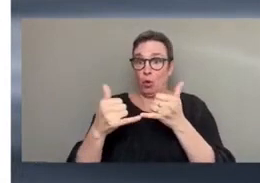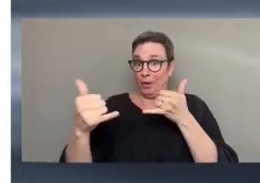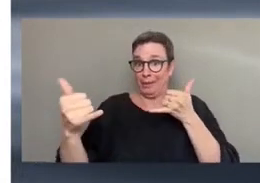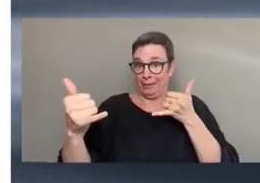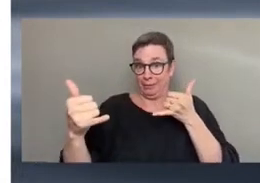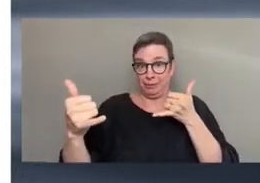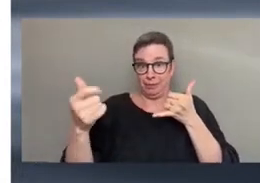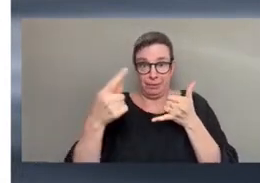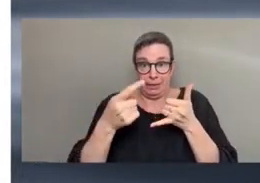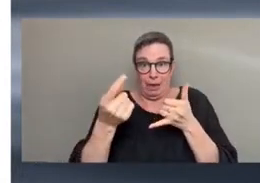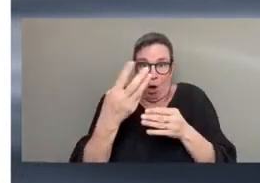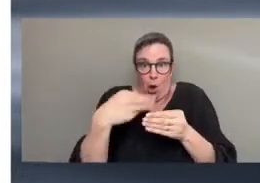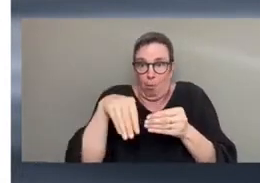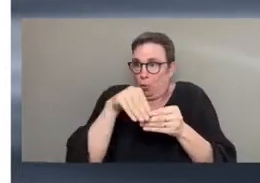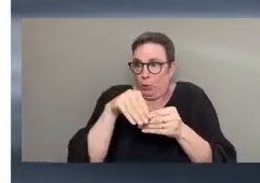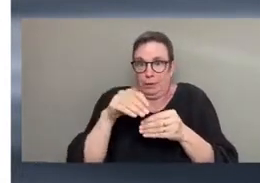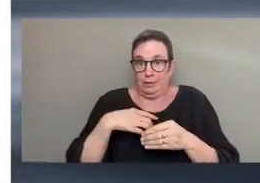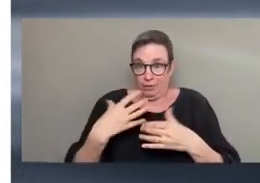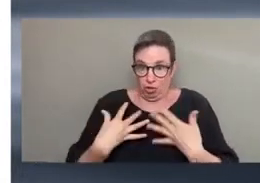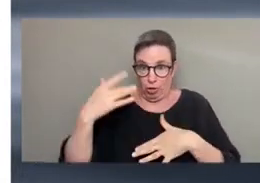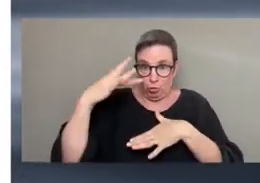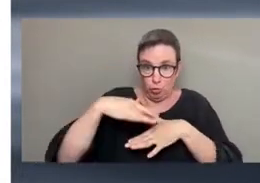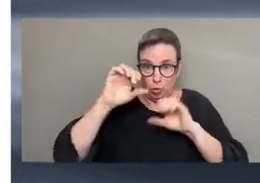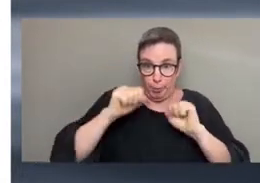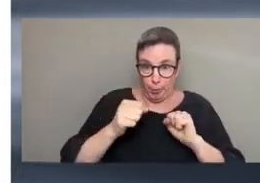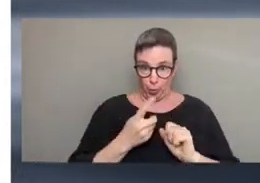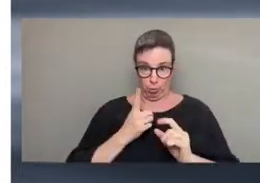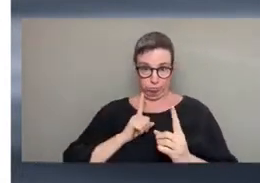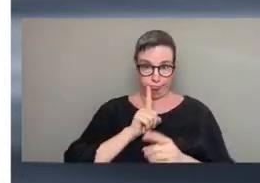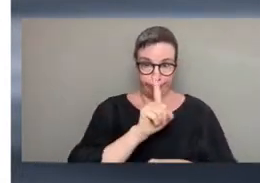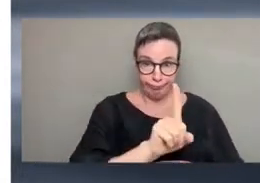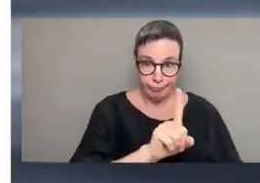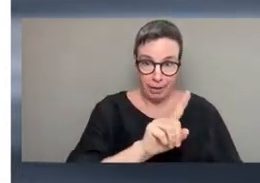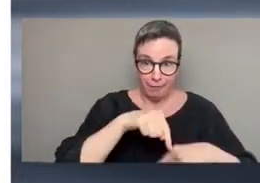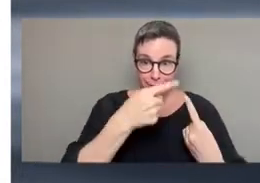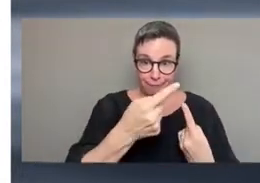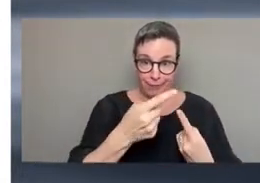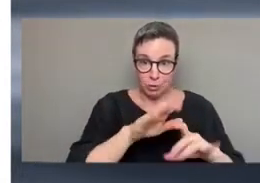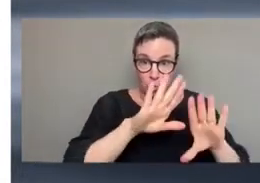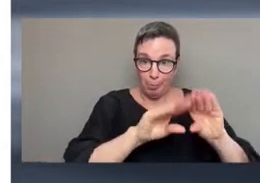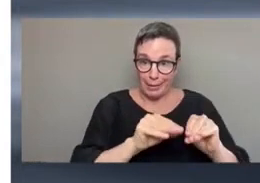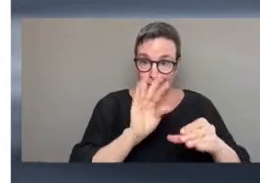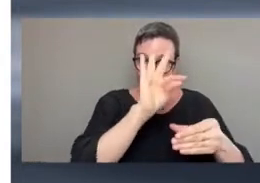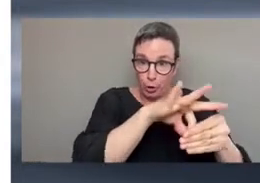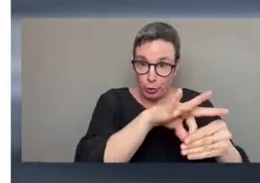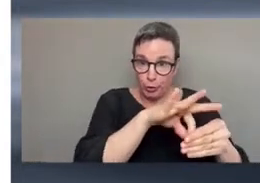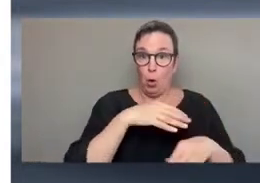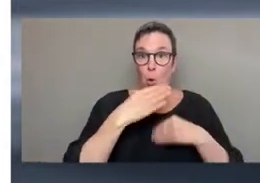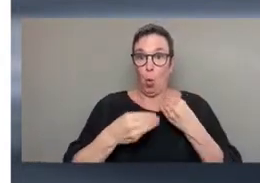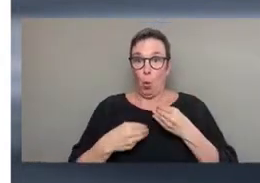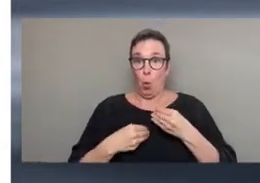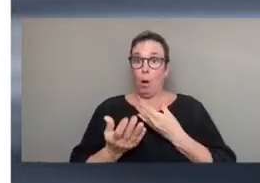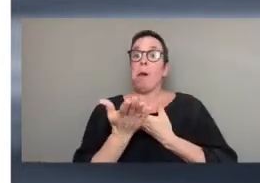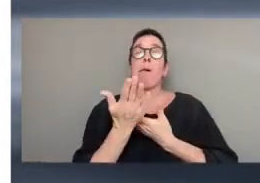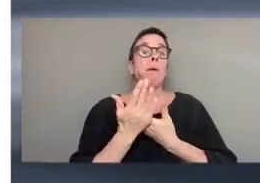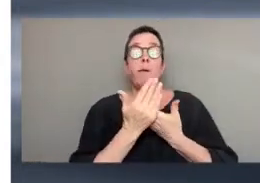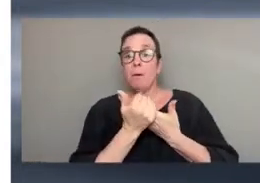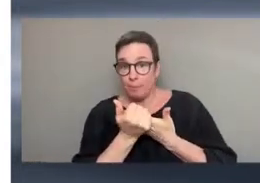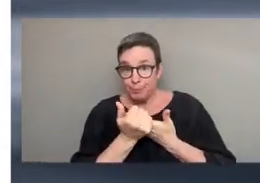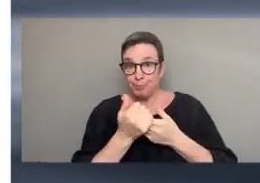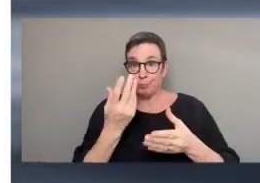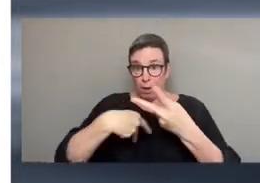pouvoir voter. On a la possibilité de se déplacer au bureau de vote. On a le vote par correspondance. Si on a le